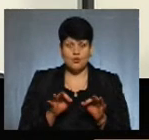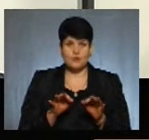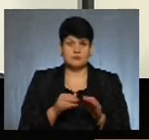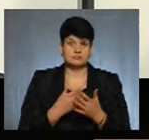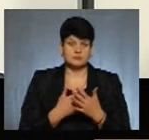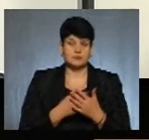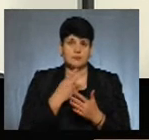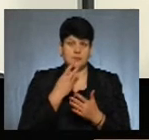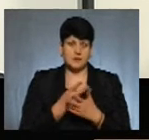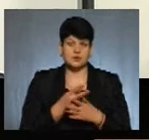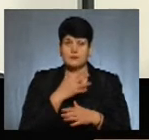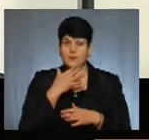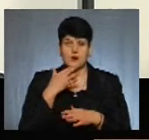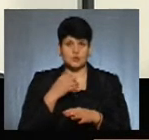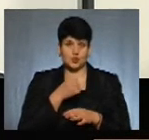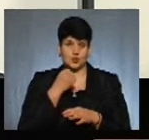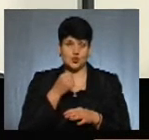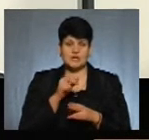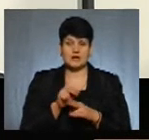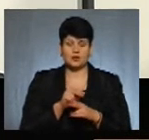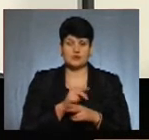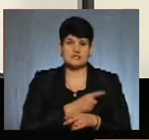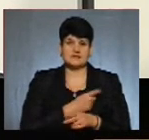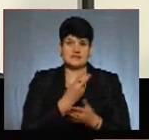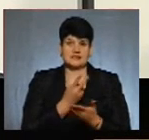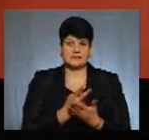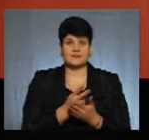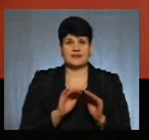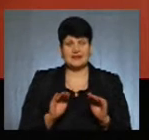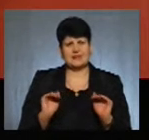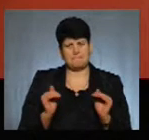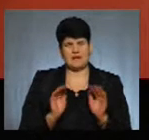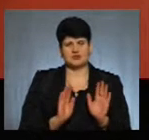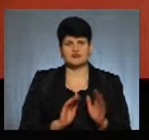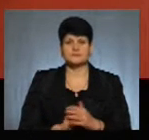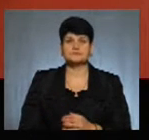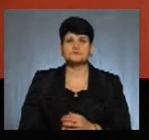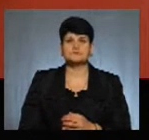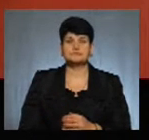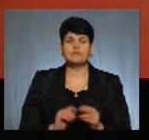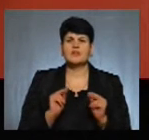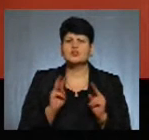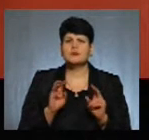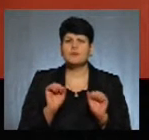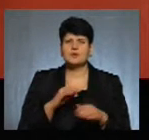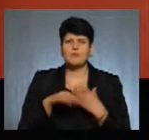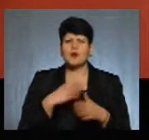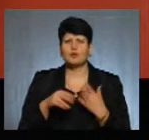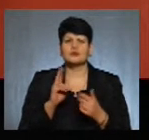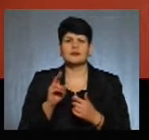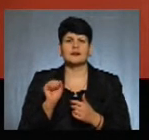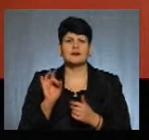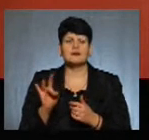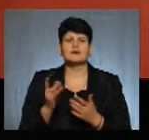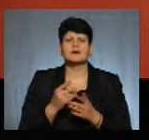бачимо, що практично досить багато дорослих, вони лікуються стаціонарно. Діти все ж таки менше. З чим можна сплутати кір? З